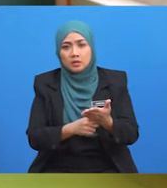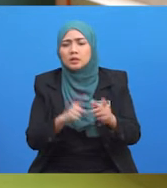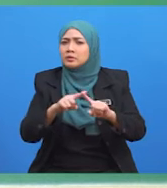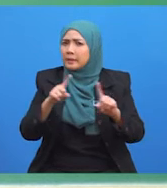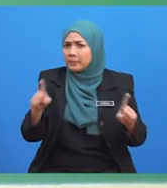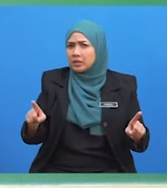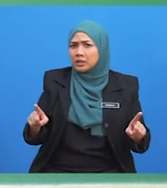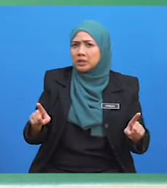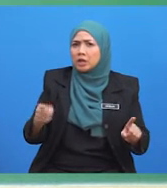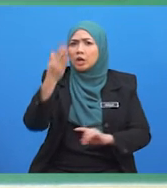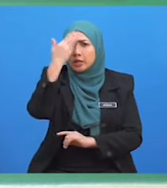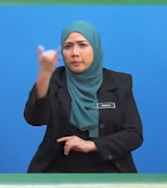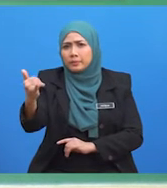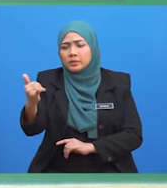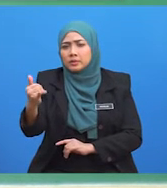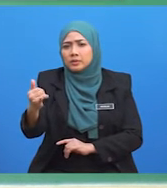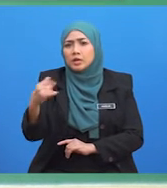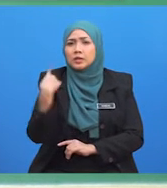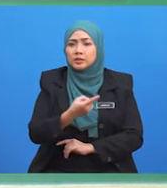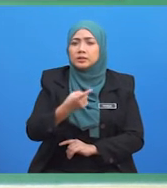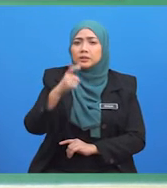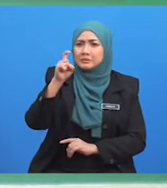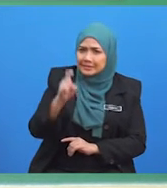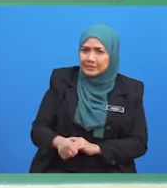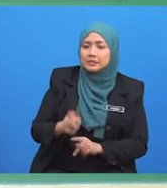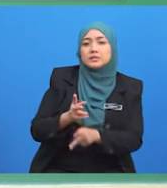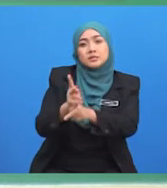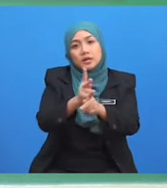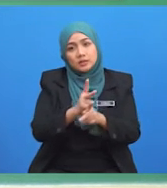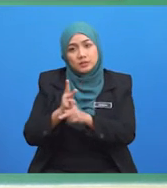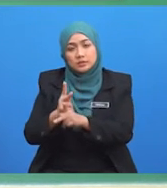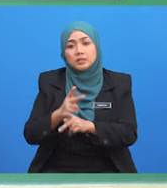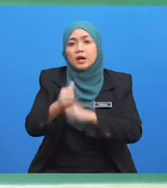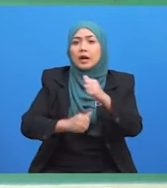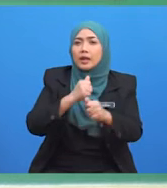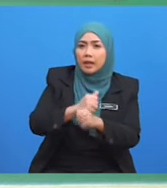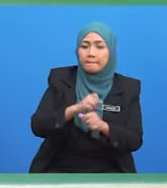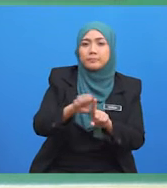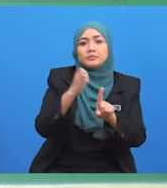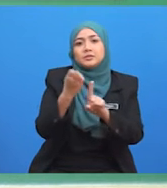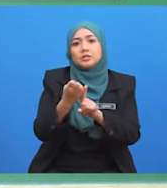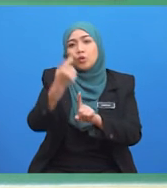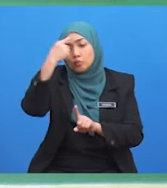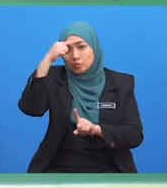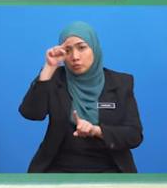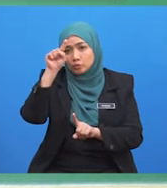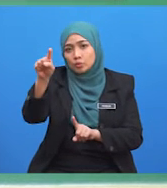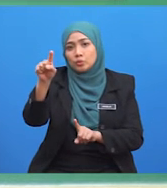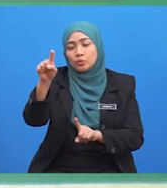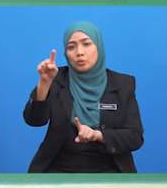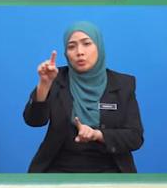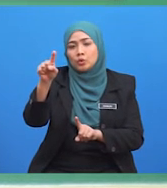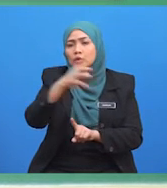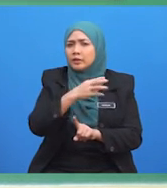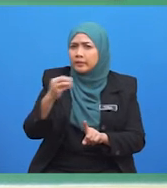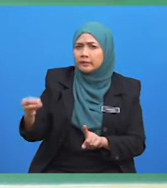Tetapi, kenapakah kita perlu menjaga alam sekitar? Apakah yang kita dapat bila